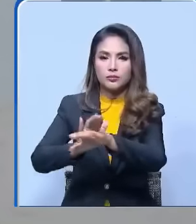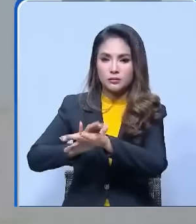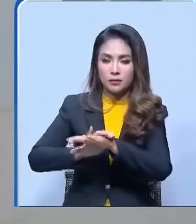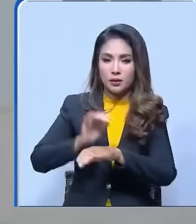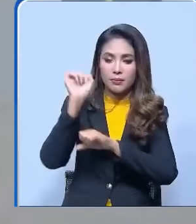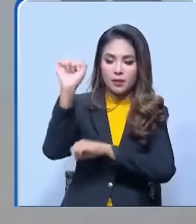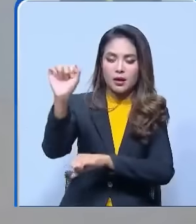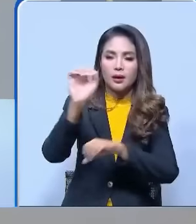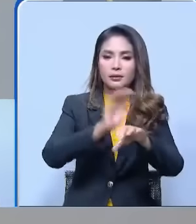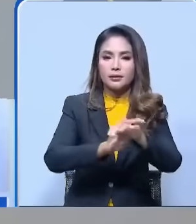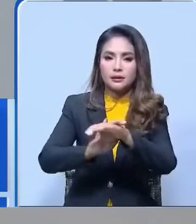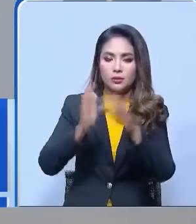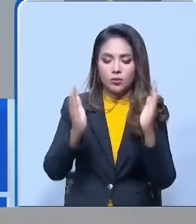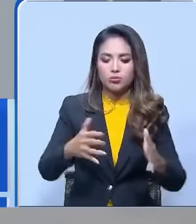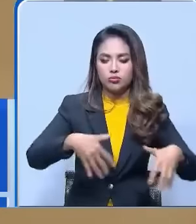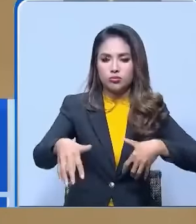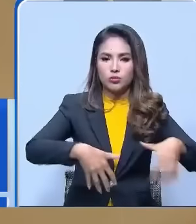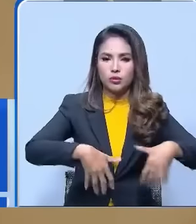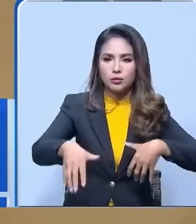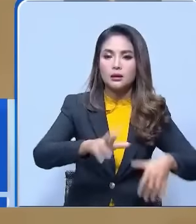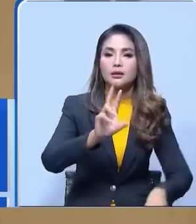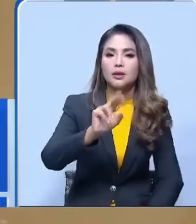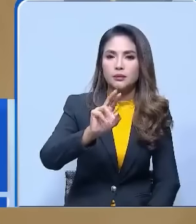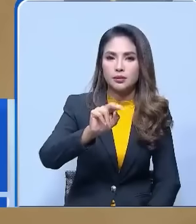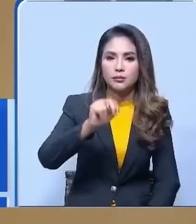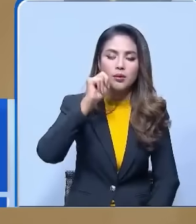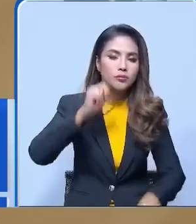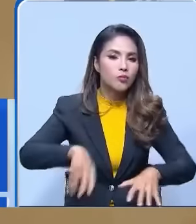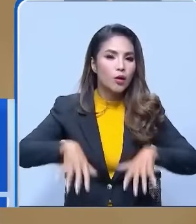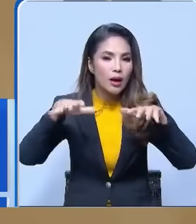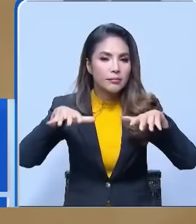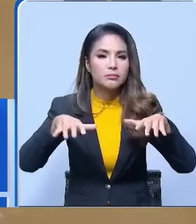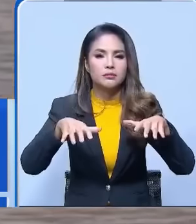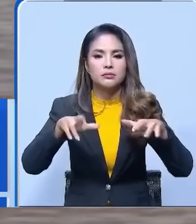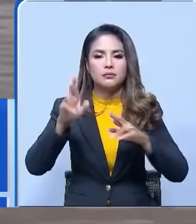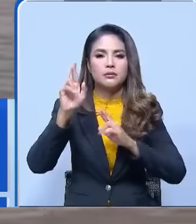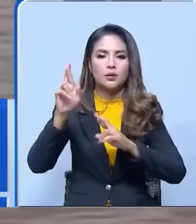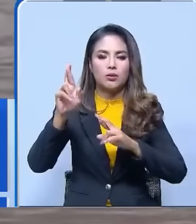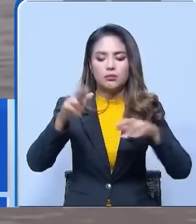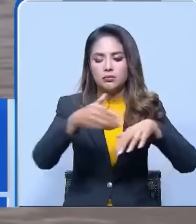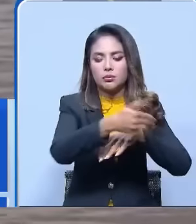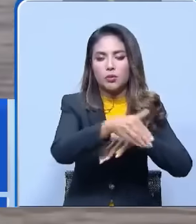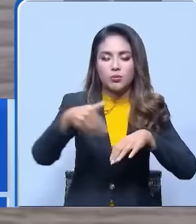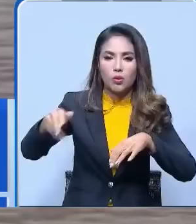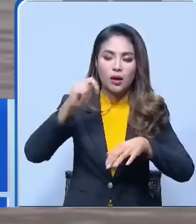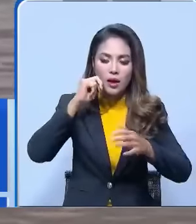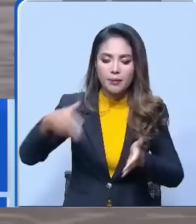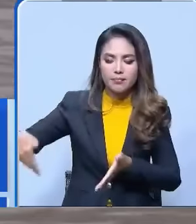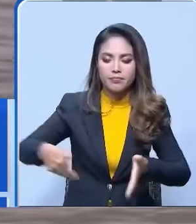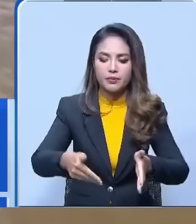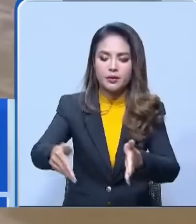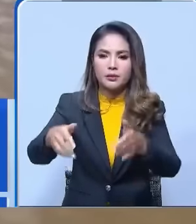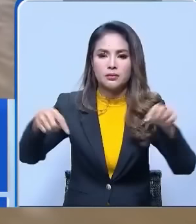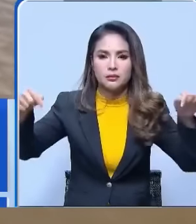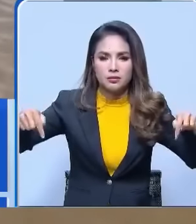30 ชุมชนนะคะในพื้นที่เสี่ยงน้ำท่วมเนี่ยก็คือเป็นจุดที่อยู่ในพื้นที่ลุ่มต่ำนี่แหละและนอกคันกั้นน้ำ2ฝั่งแม่น้ำเจ้าพระยาภายหลังเขื่อนเจ้าพระย